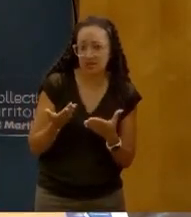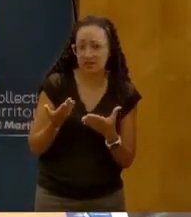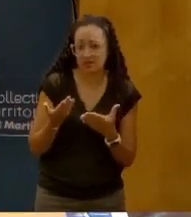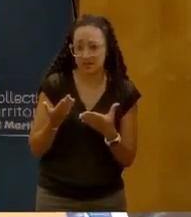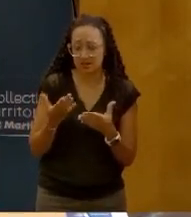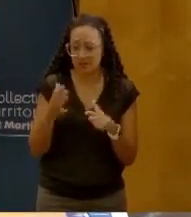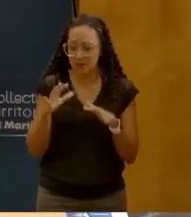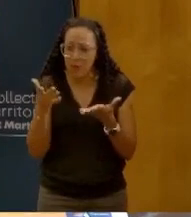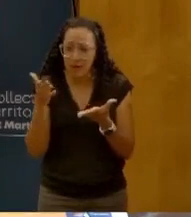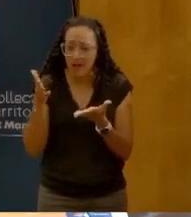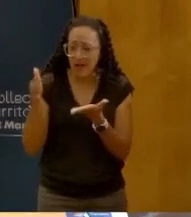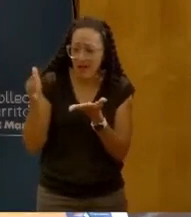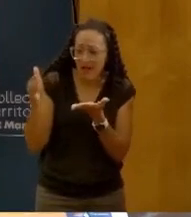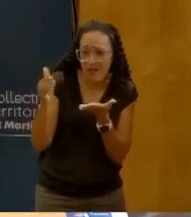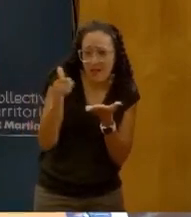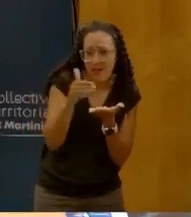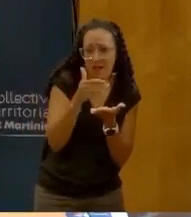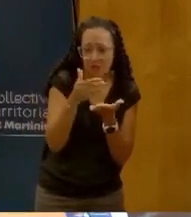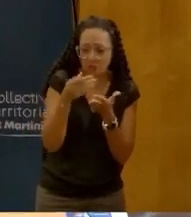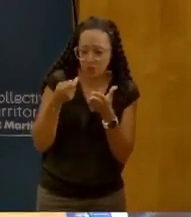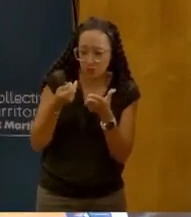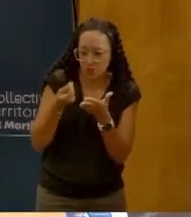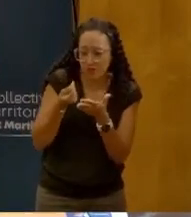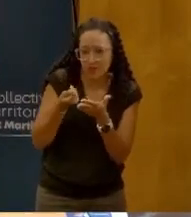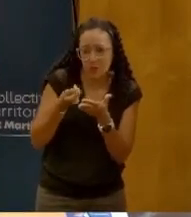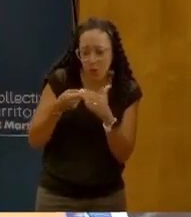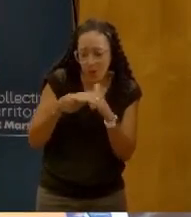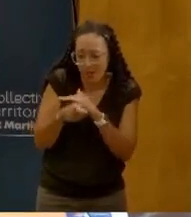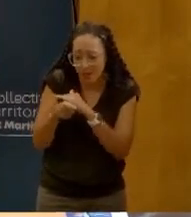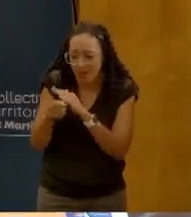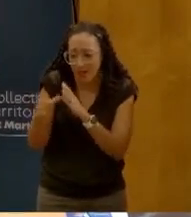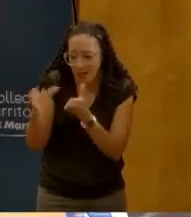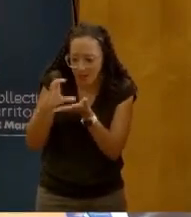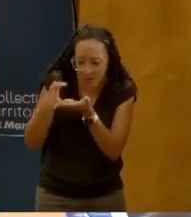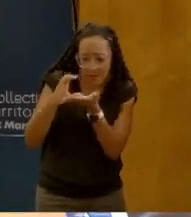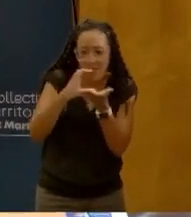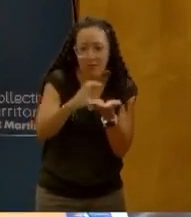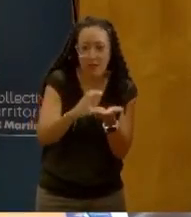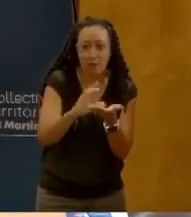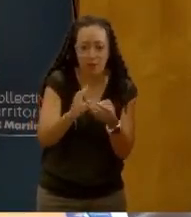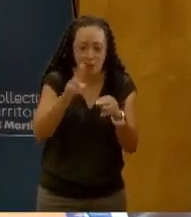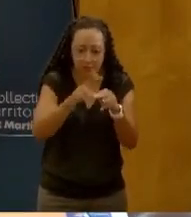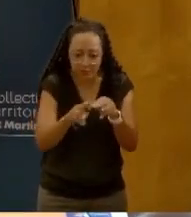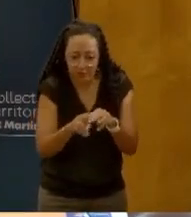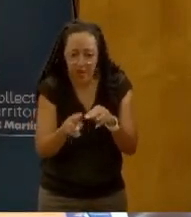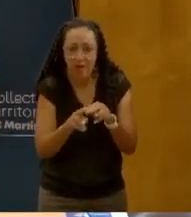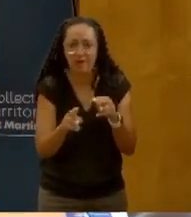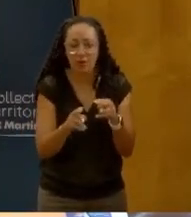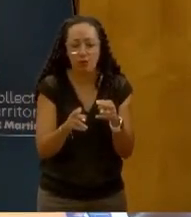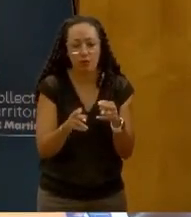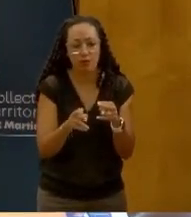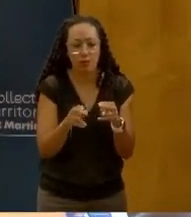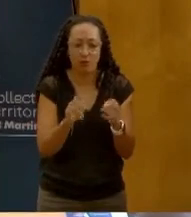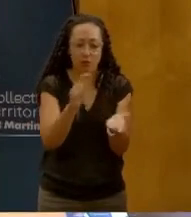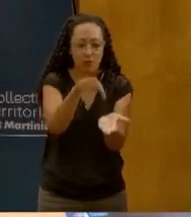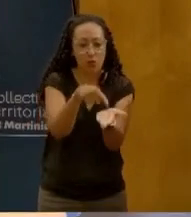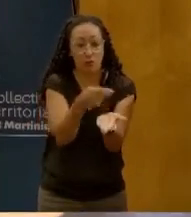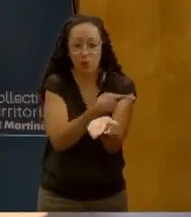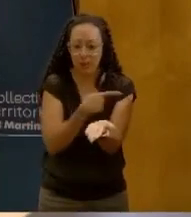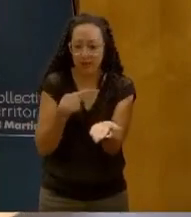subventions pour remettre en état un bien qui appartient à la collectivité, puisque